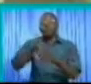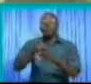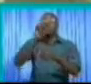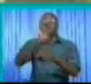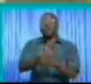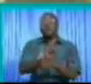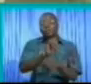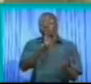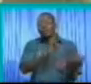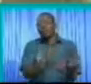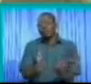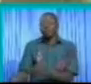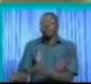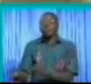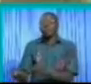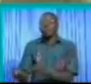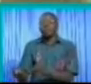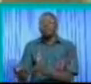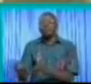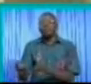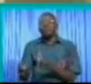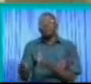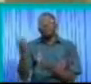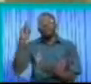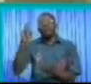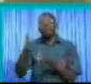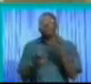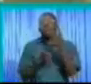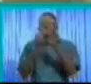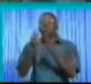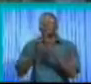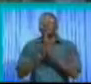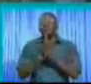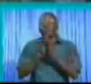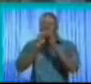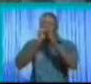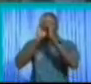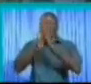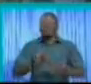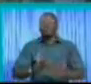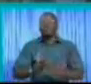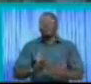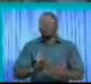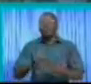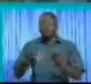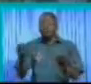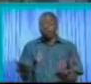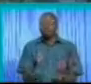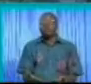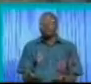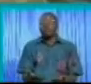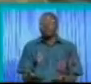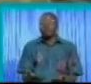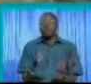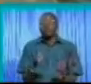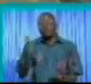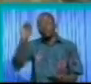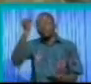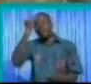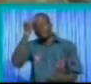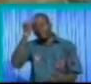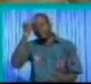organisé des veillées de prière pour la paix. Tandis que là, c'est officiellement